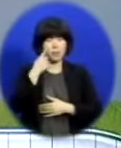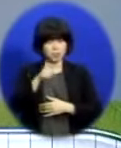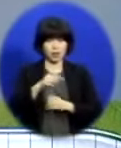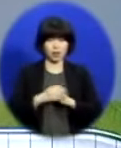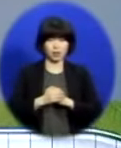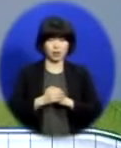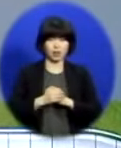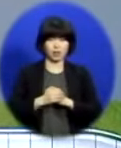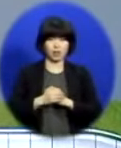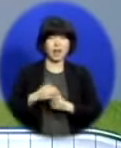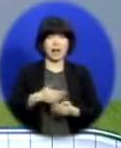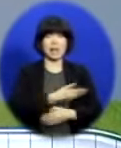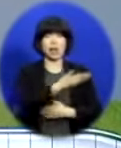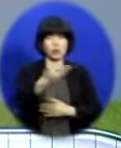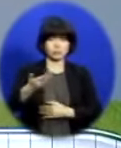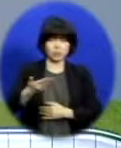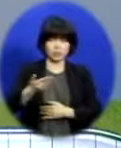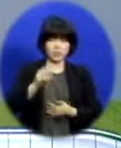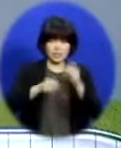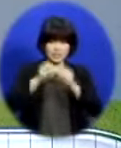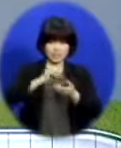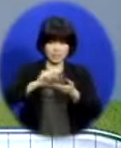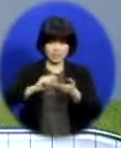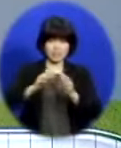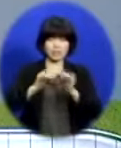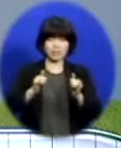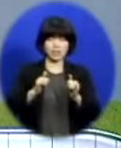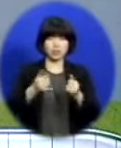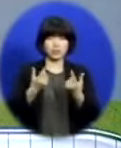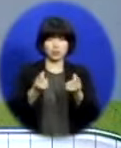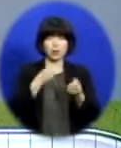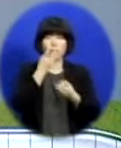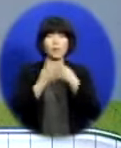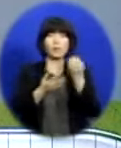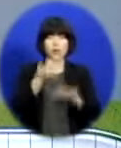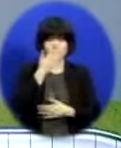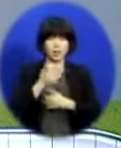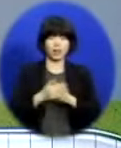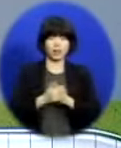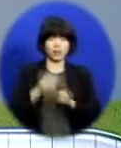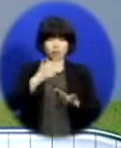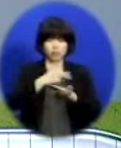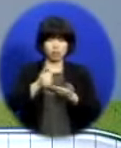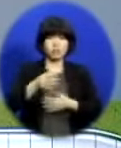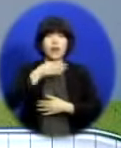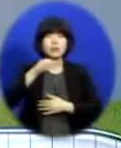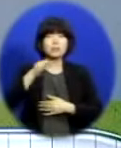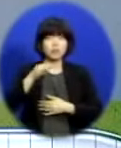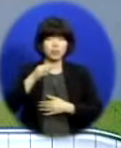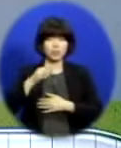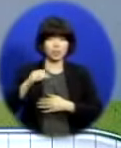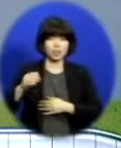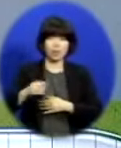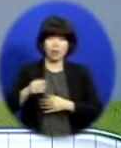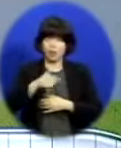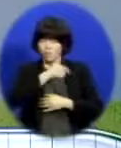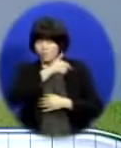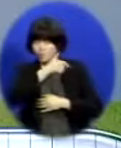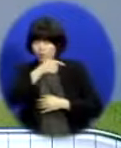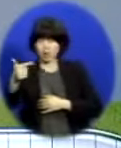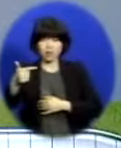바랍니다 여러분들이 시편 기자처럼 고백하게 됩니다 주님의 음성이 우래 소리처럼